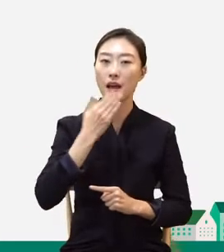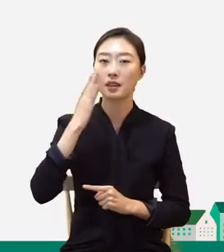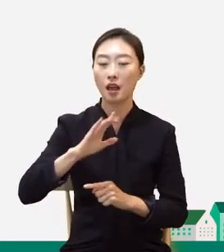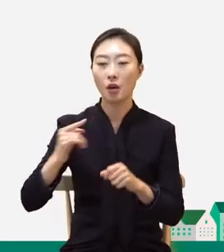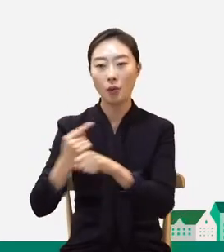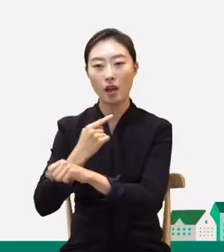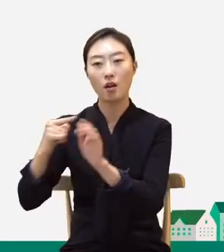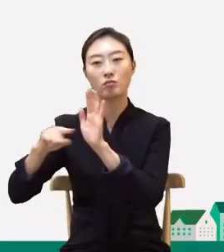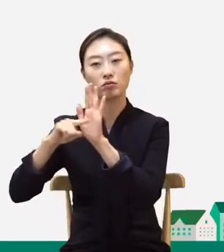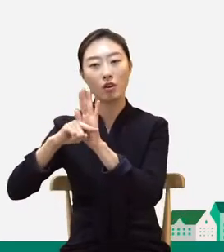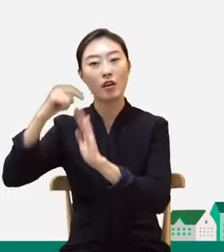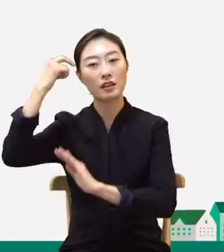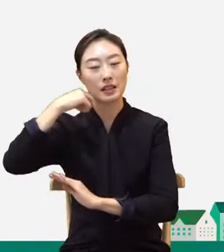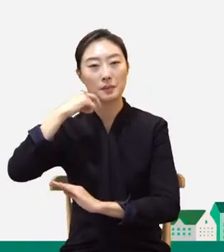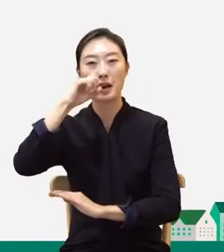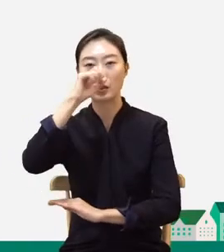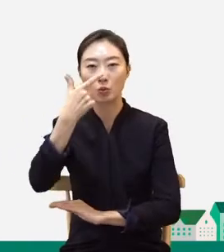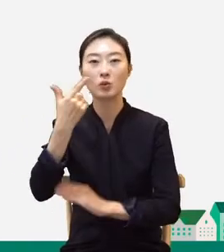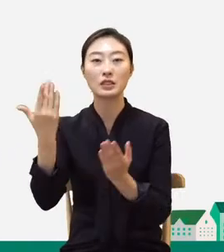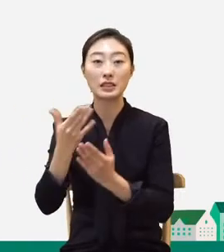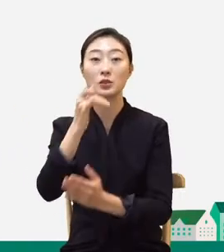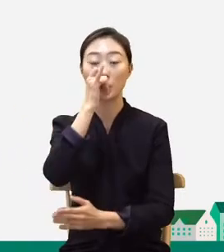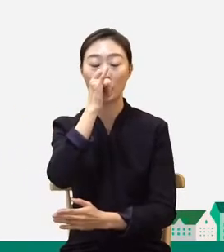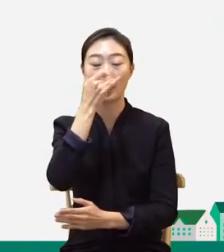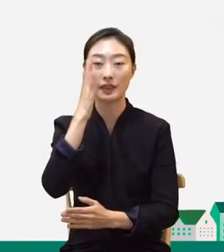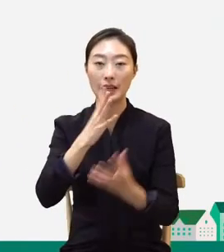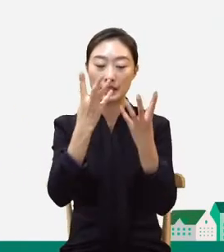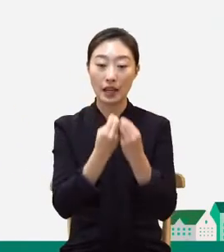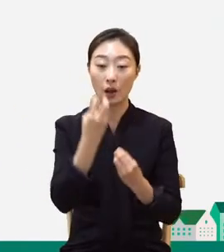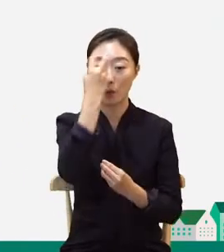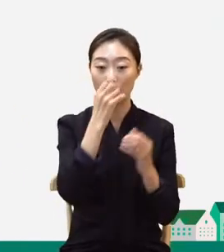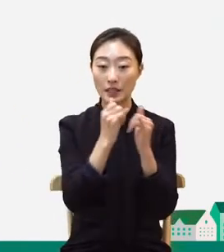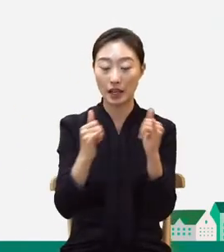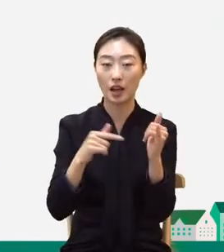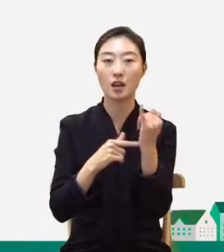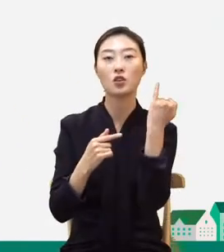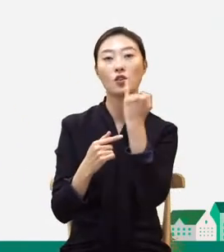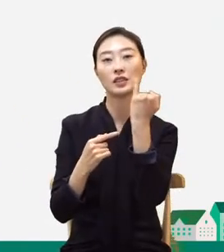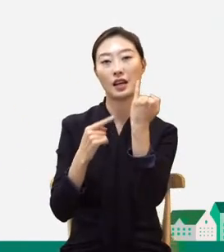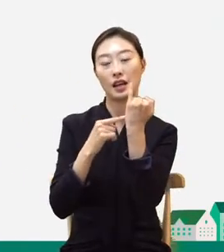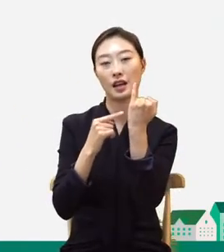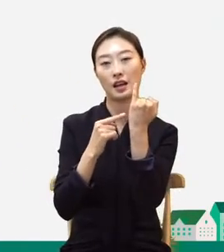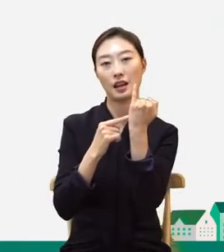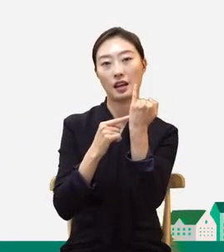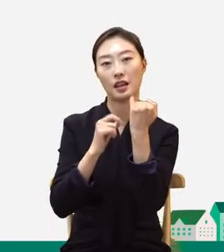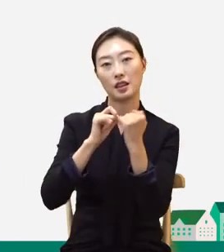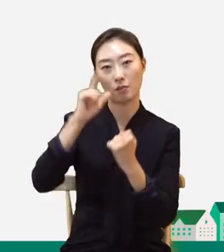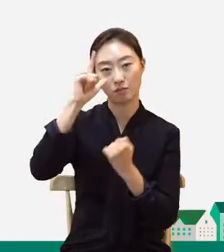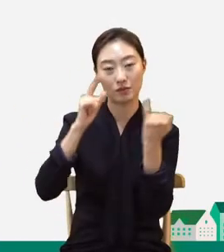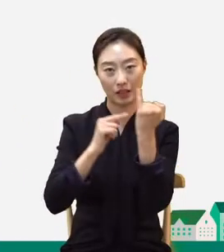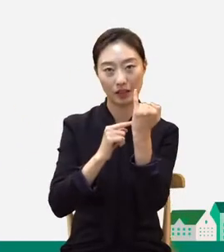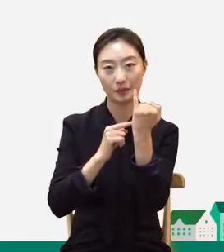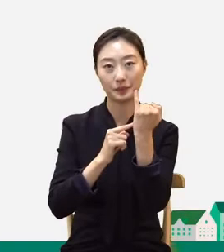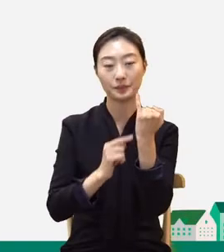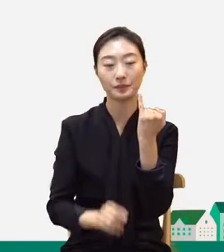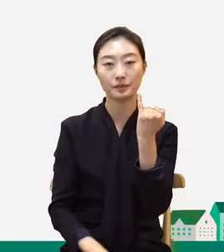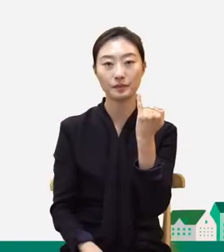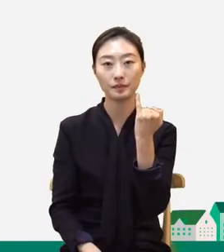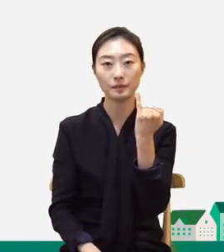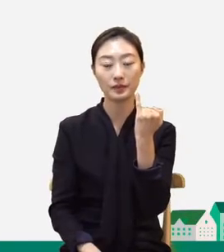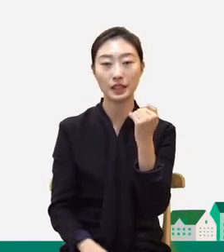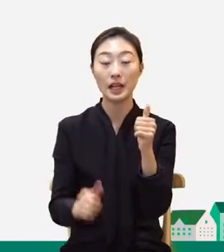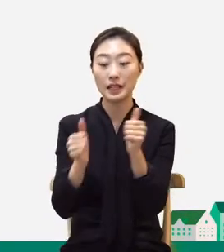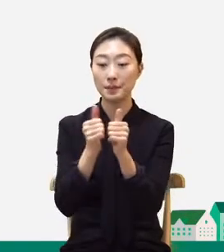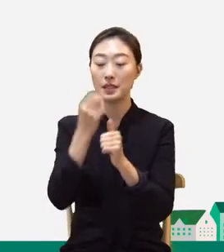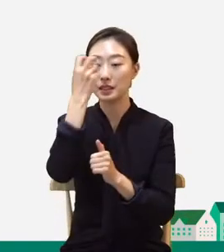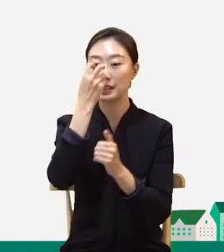그렇지 못한 부분도 있었고요. 사례 관리자가 여자 사례 관리자로만 이제 구성이 되어 있기 때문에 물론 남자